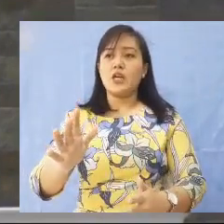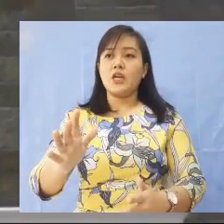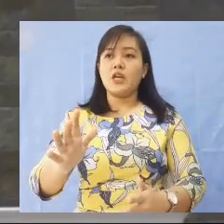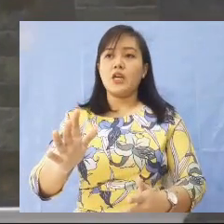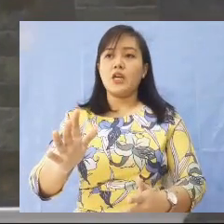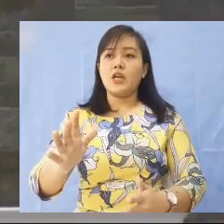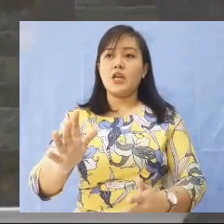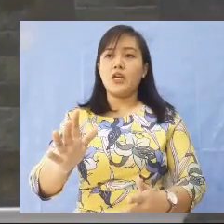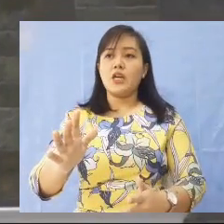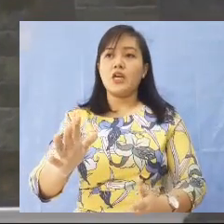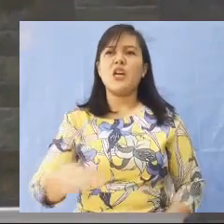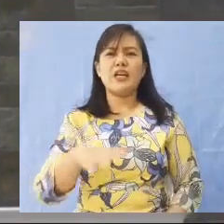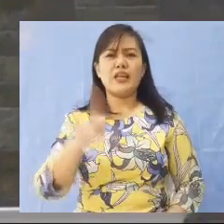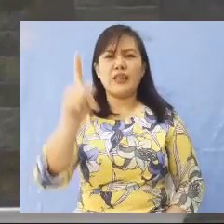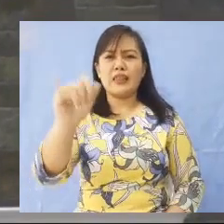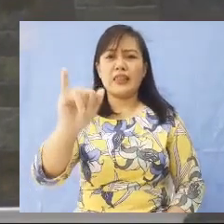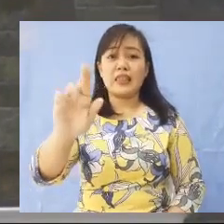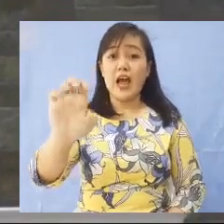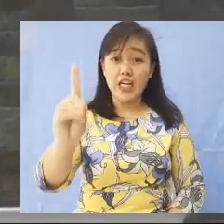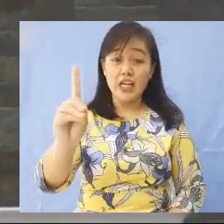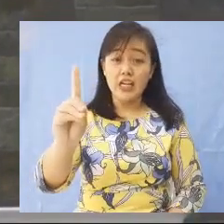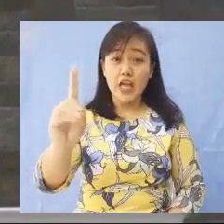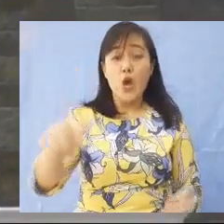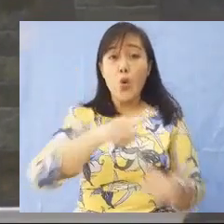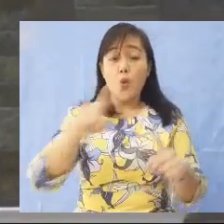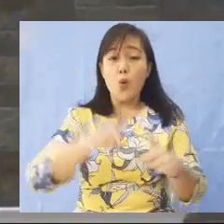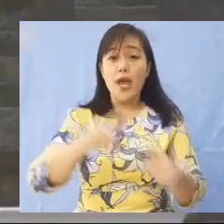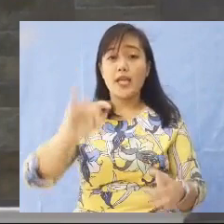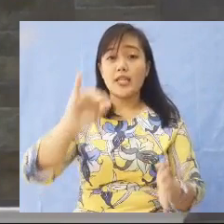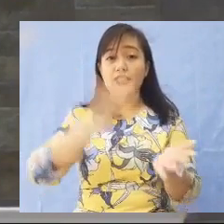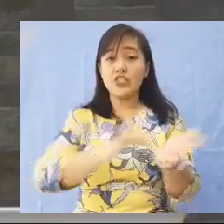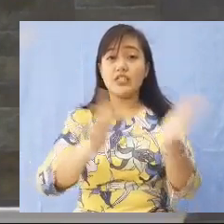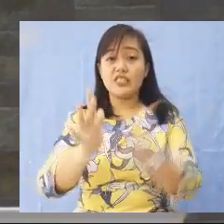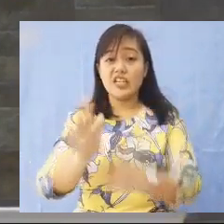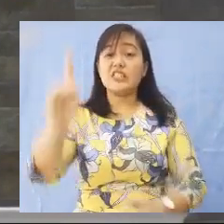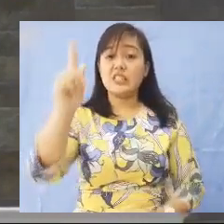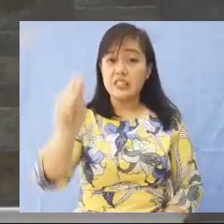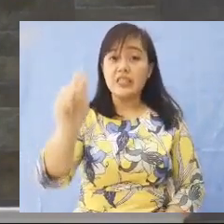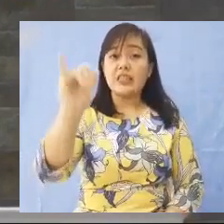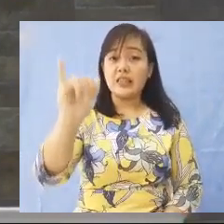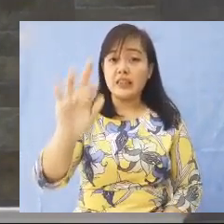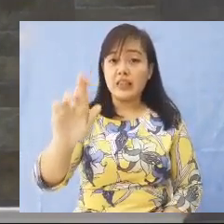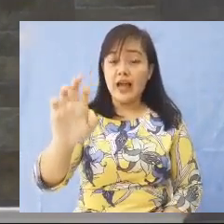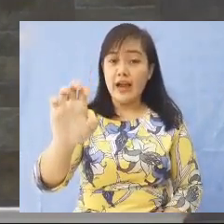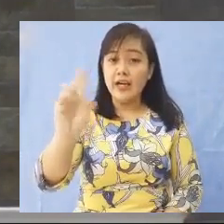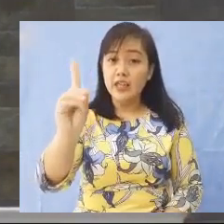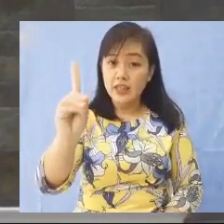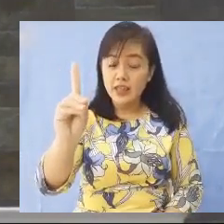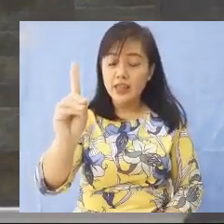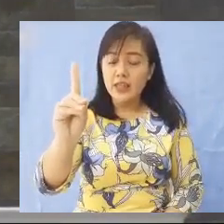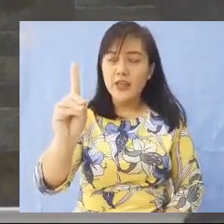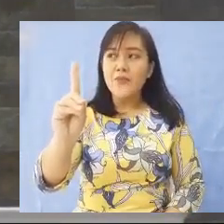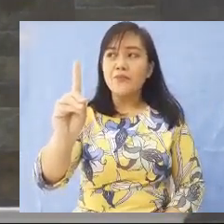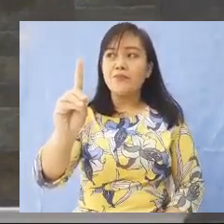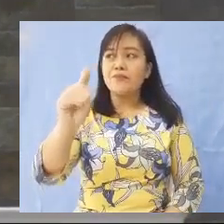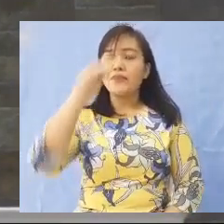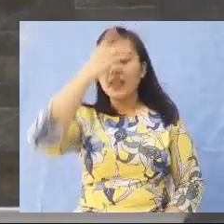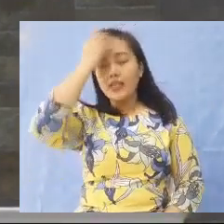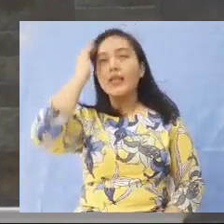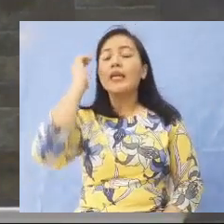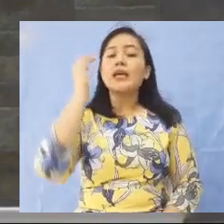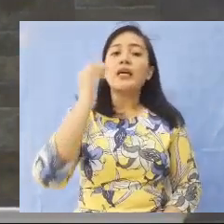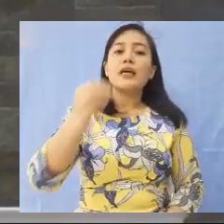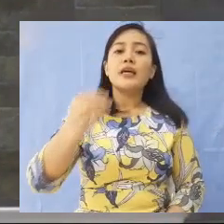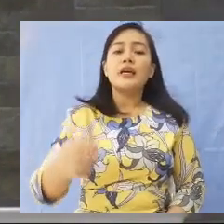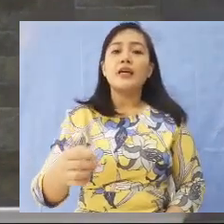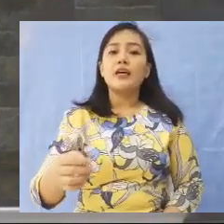po actually yung Jacob's Well. Ano po? Na yung location ng Jacob's Well ay nasa territory